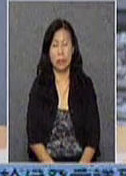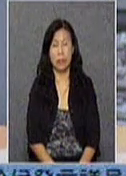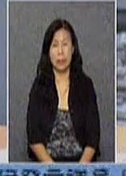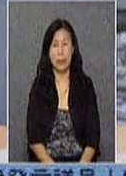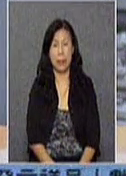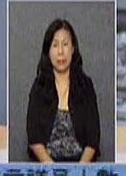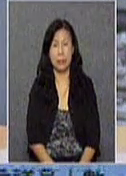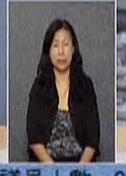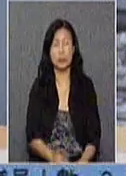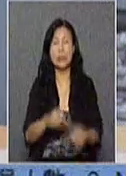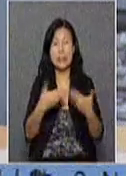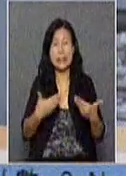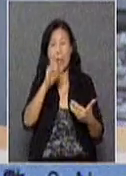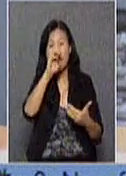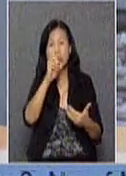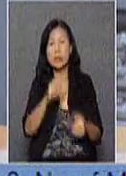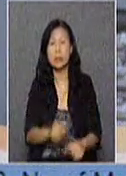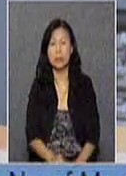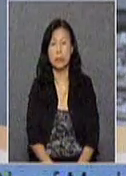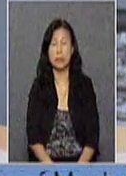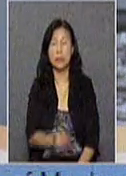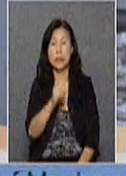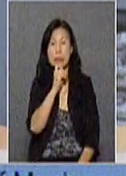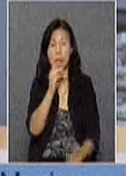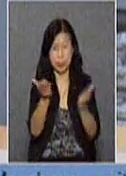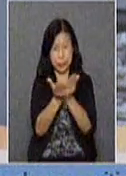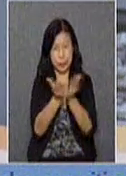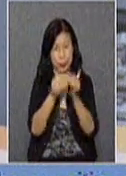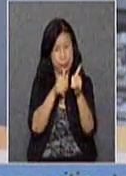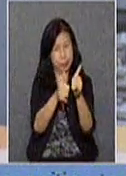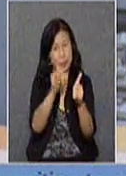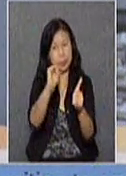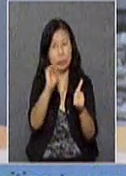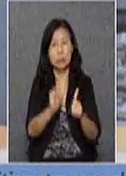這個這樣的論斷其實是有所根據的。